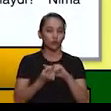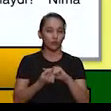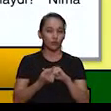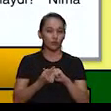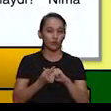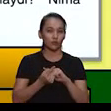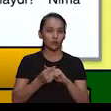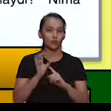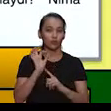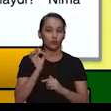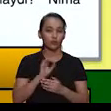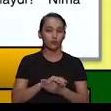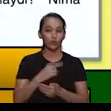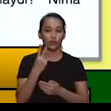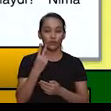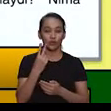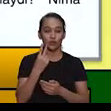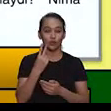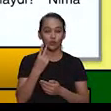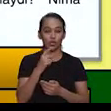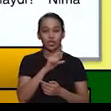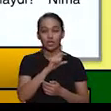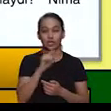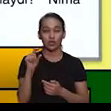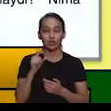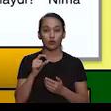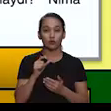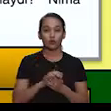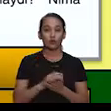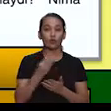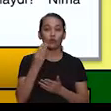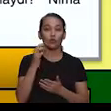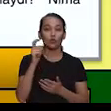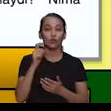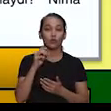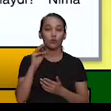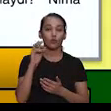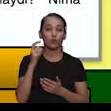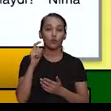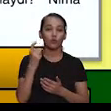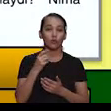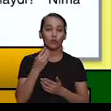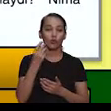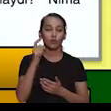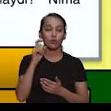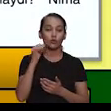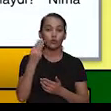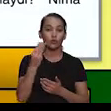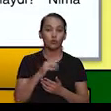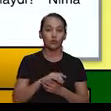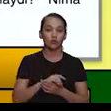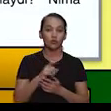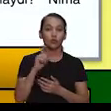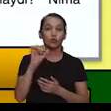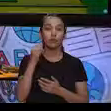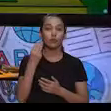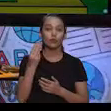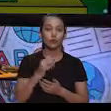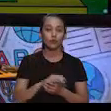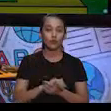2-qatordagi so'zlarimiz: shoh, shoh, xush, xush, uxladi,